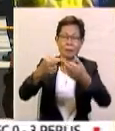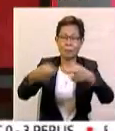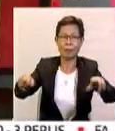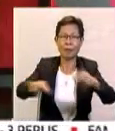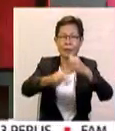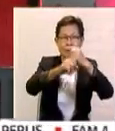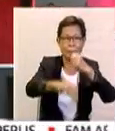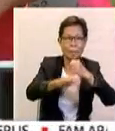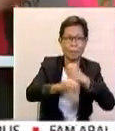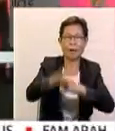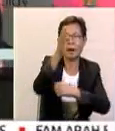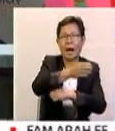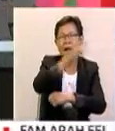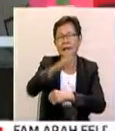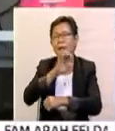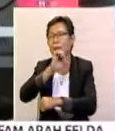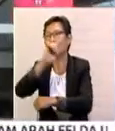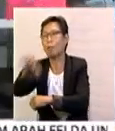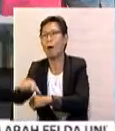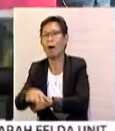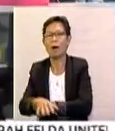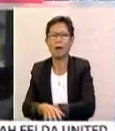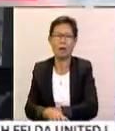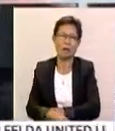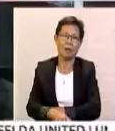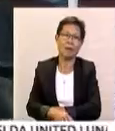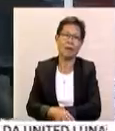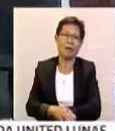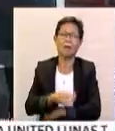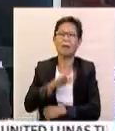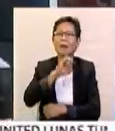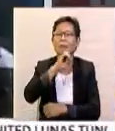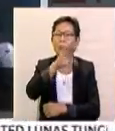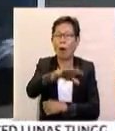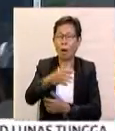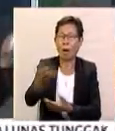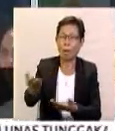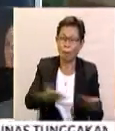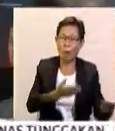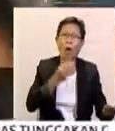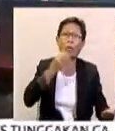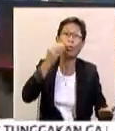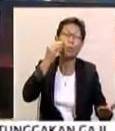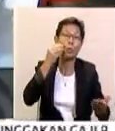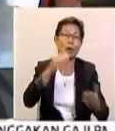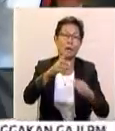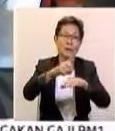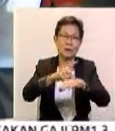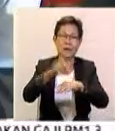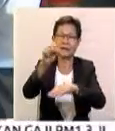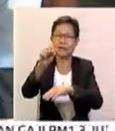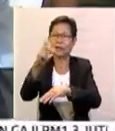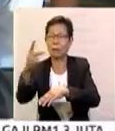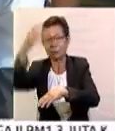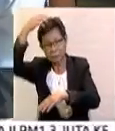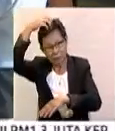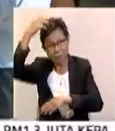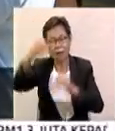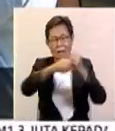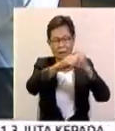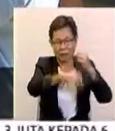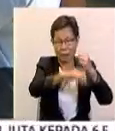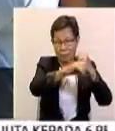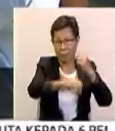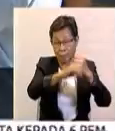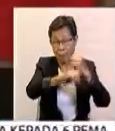melancarkan kempen anti-litter Give Your Litter a Lift Home di Seri Kembangan, Selangor. Kempen ini merupakan satu langkah